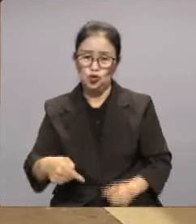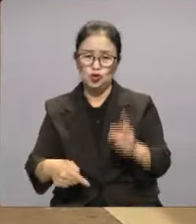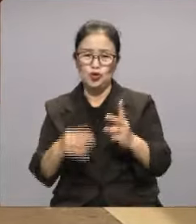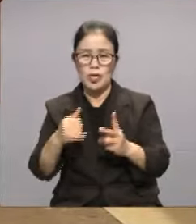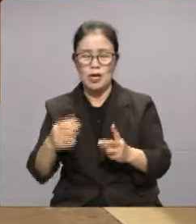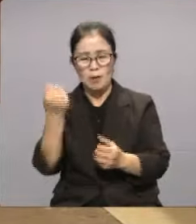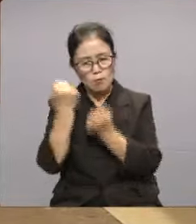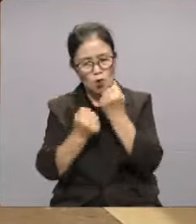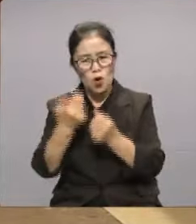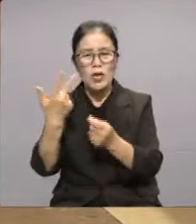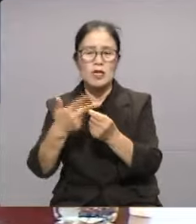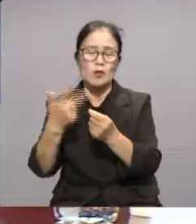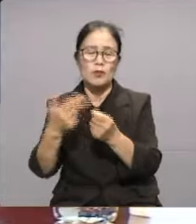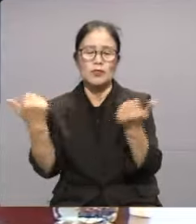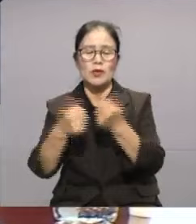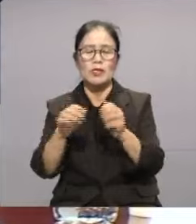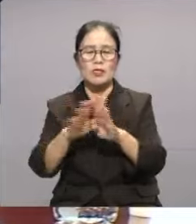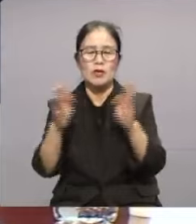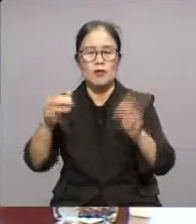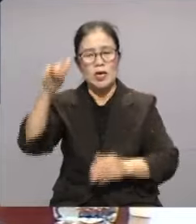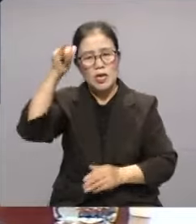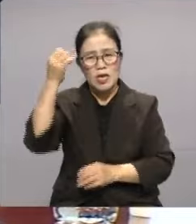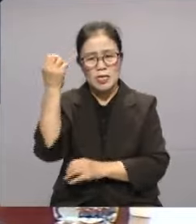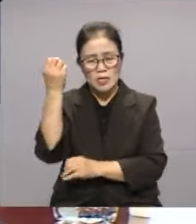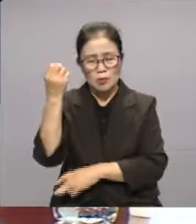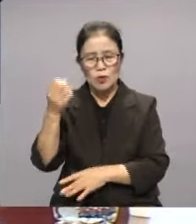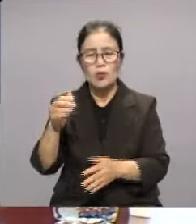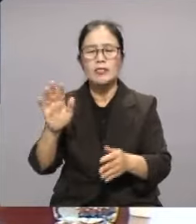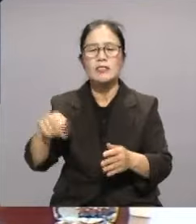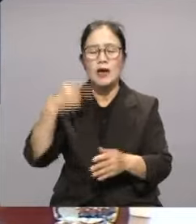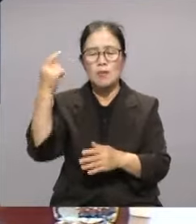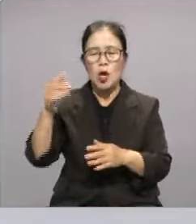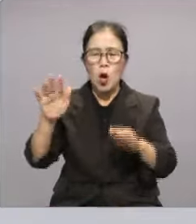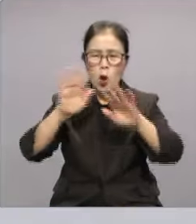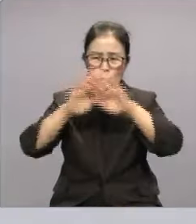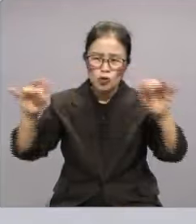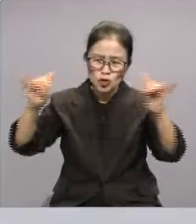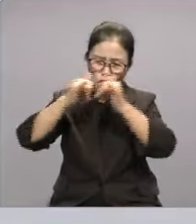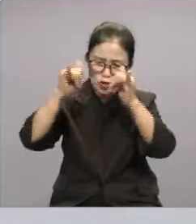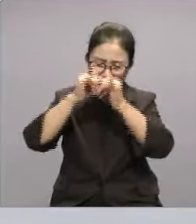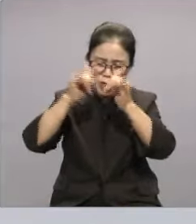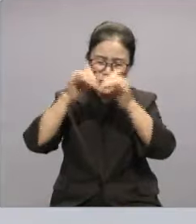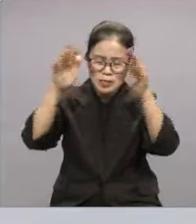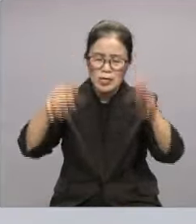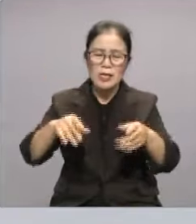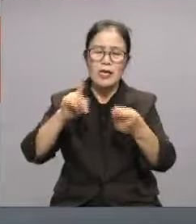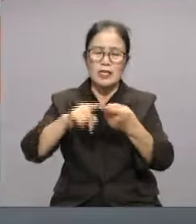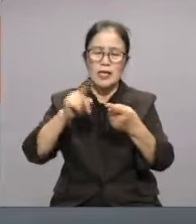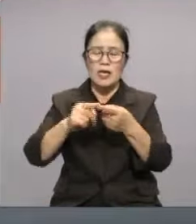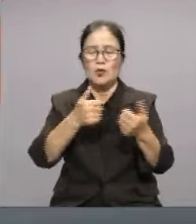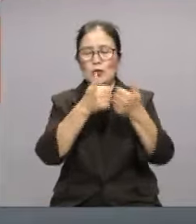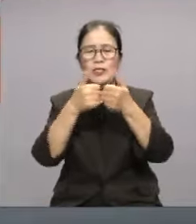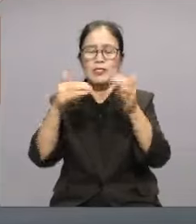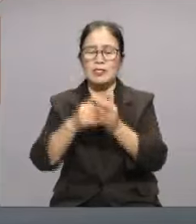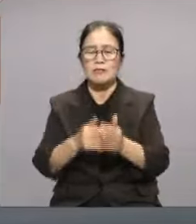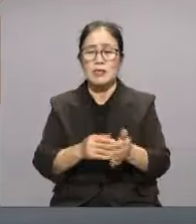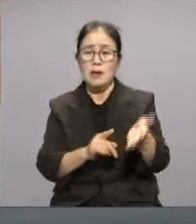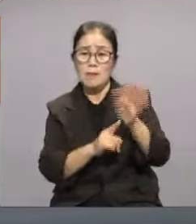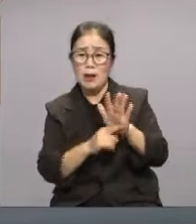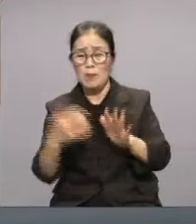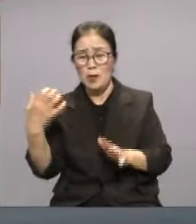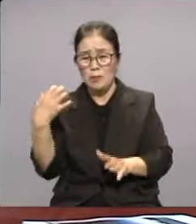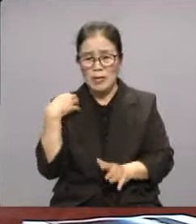포럼 일곱 번째 회의를 열고 AI 기반한 차세대 공중 전투 체계 등에 대해 논의했습니다 발제를 맡은